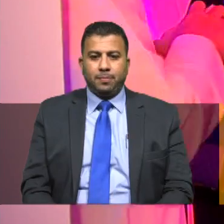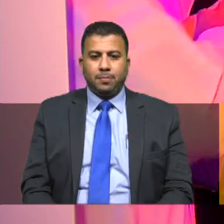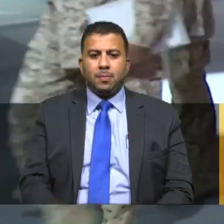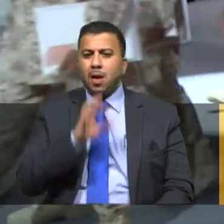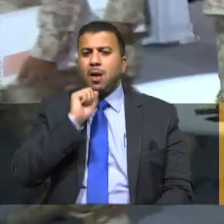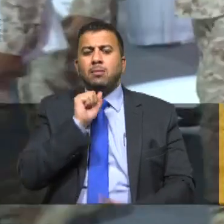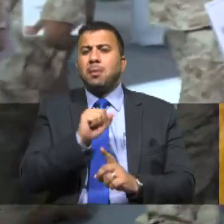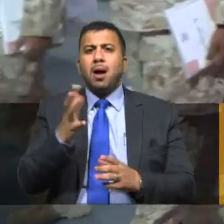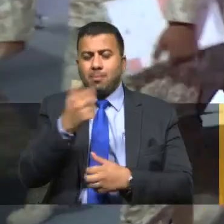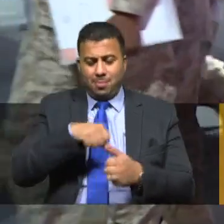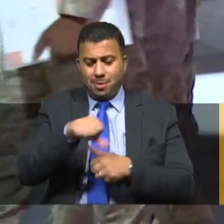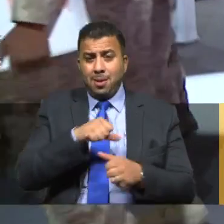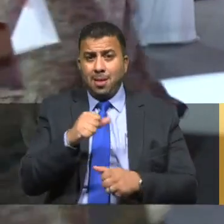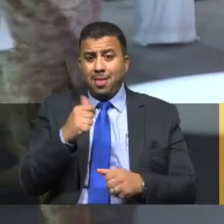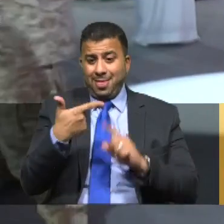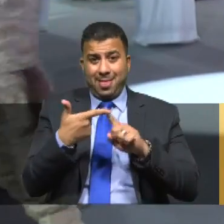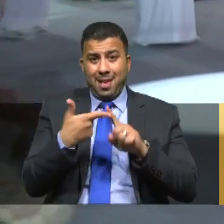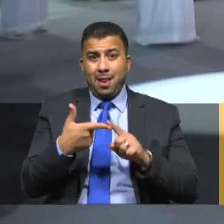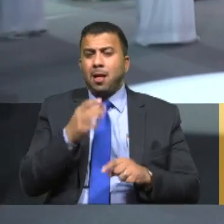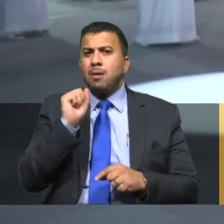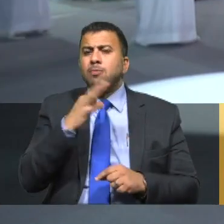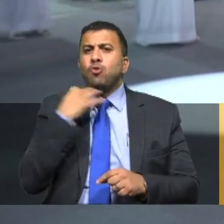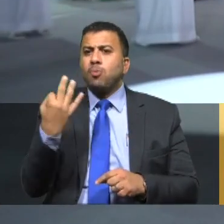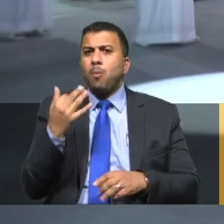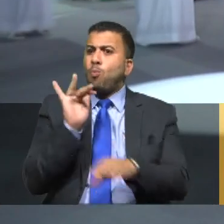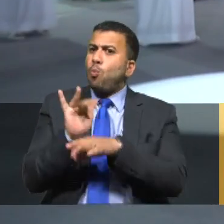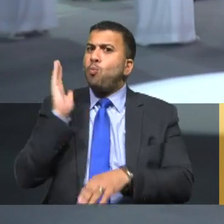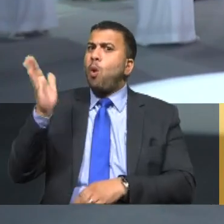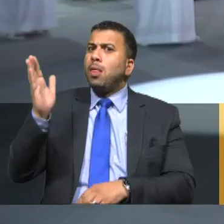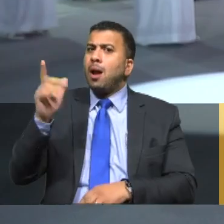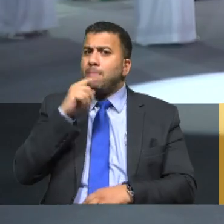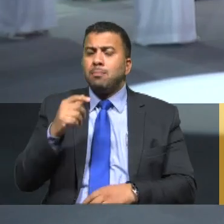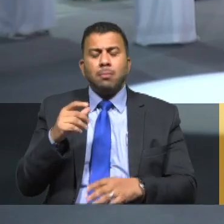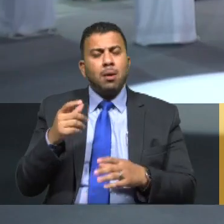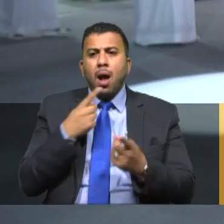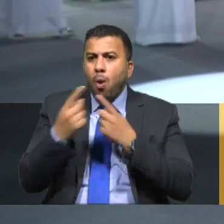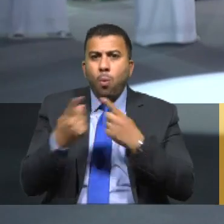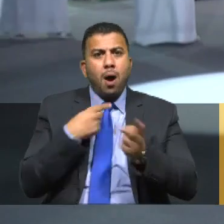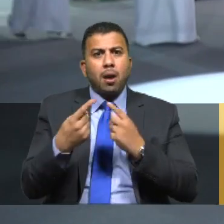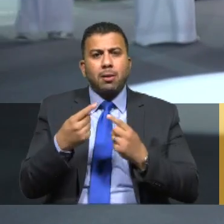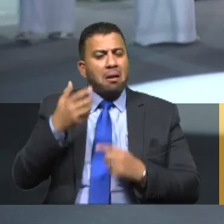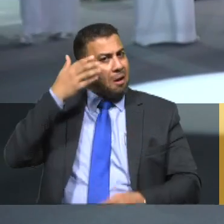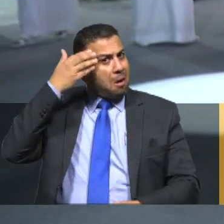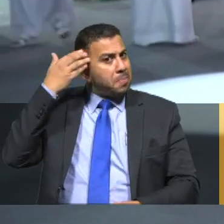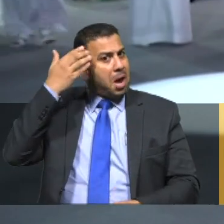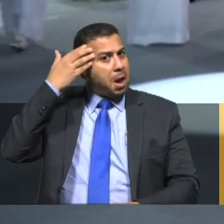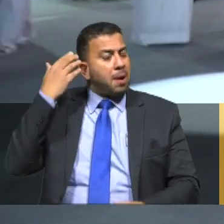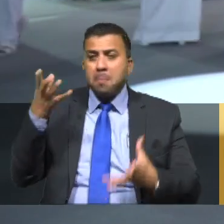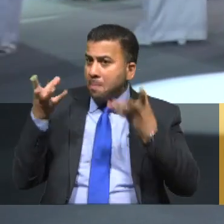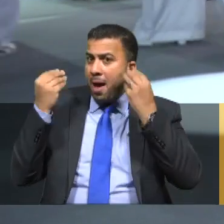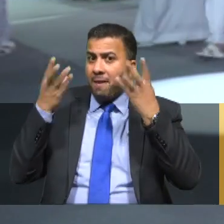تشمل الدورة الثانية 300 جلسة نقاشية تفاعلية حافلة بالحوارات وتبادل الخبرات